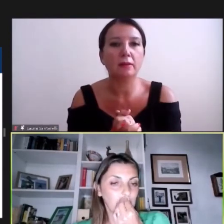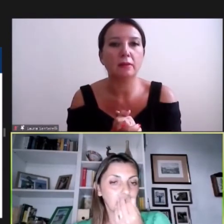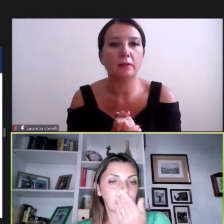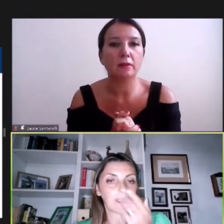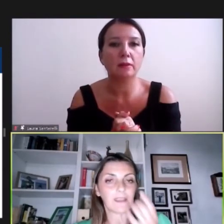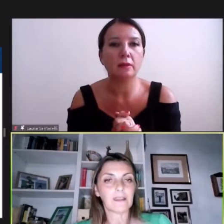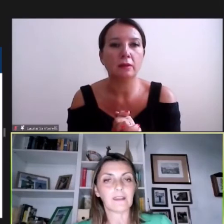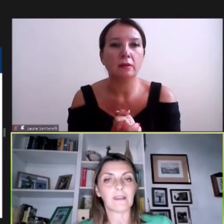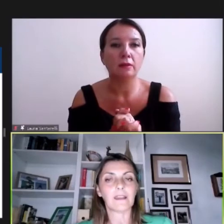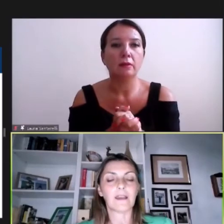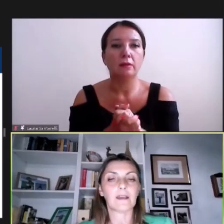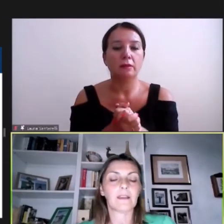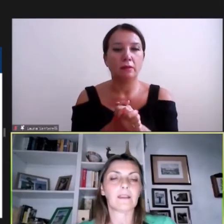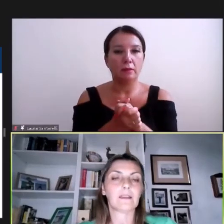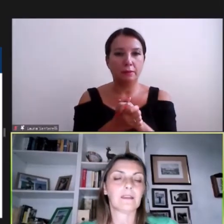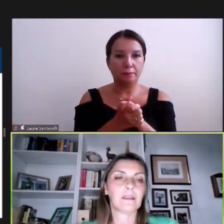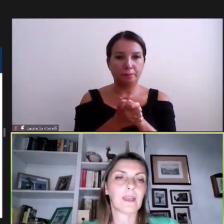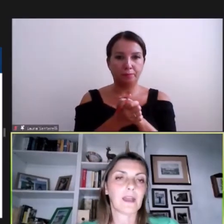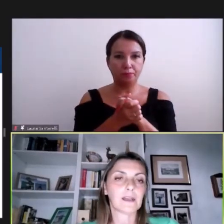E quindi